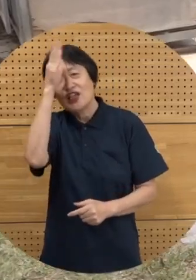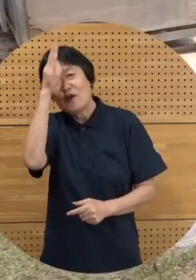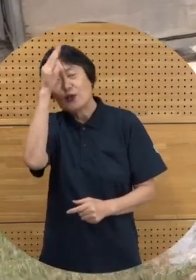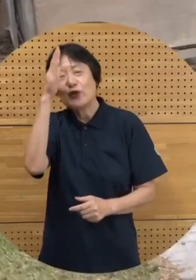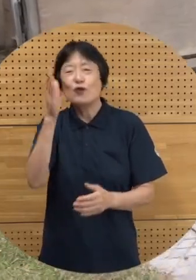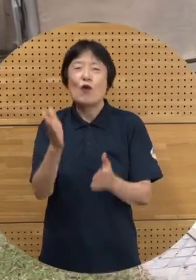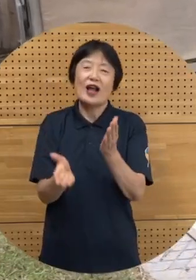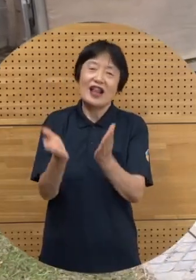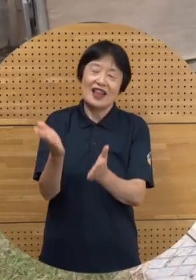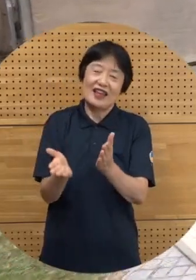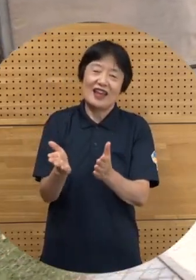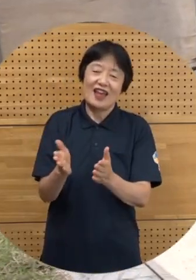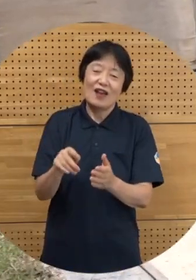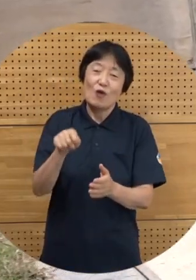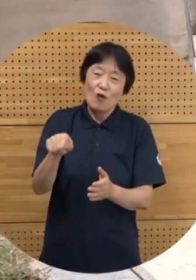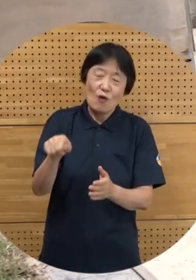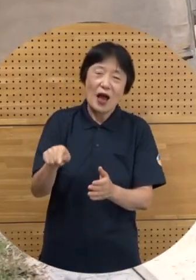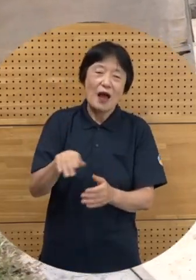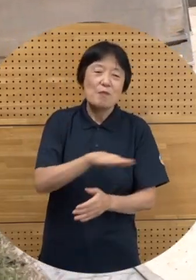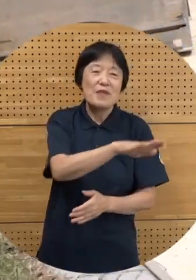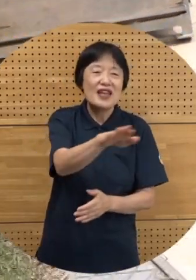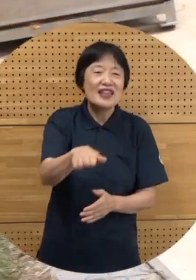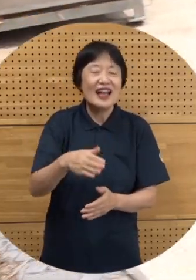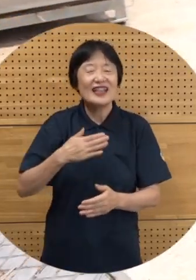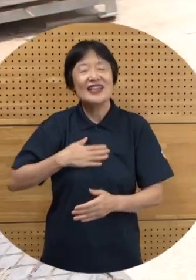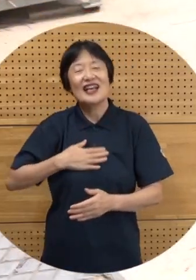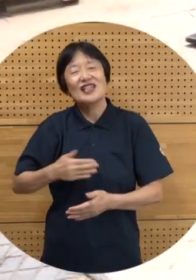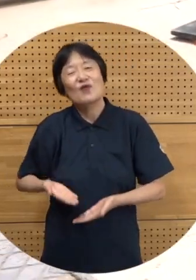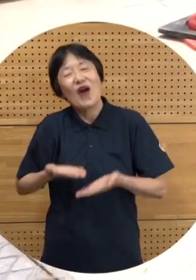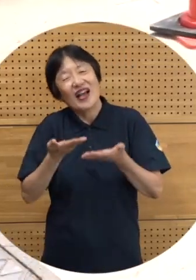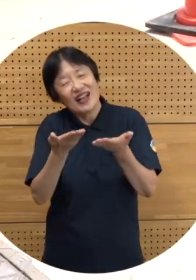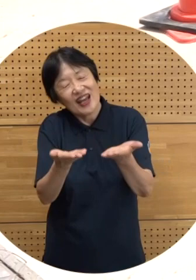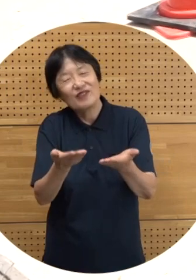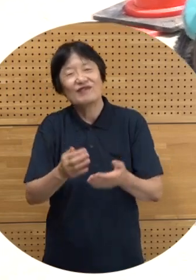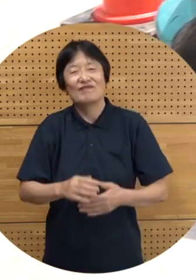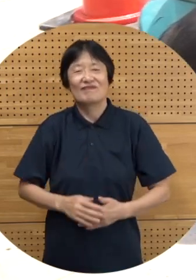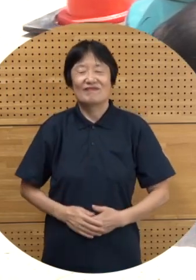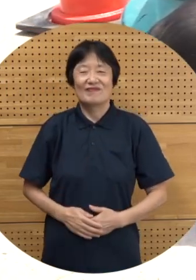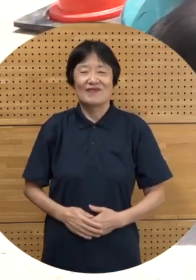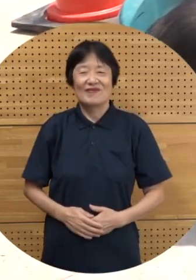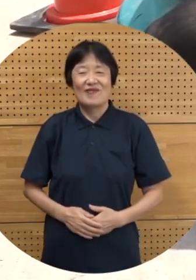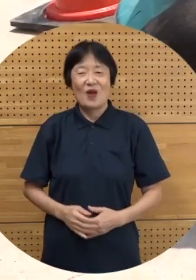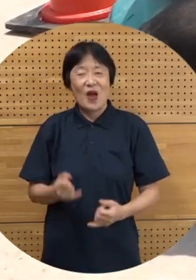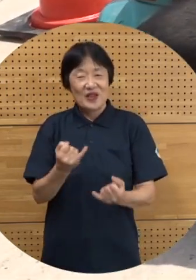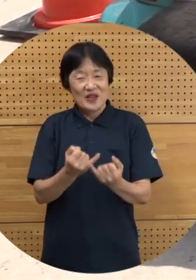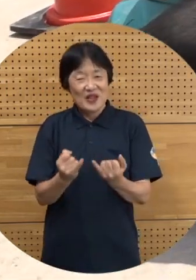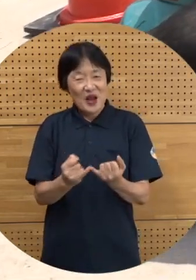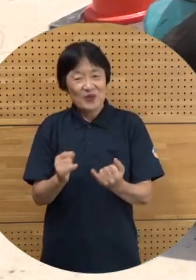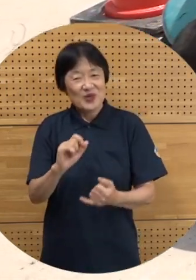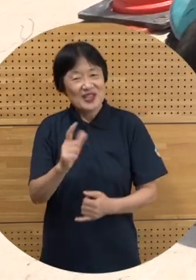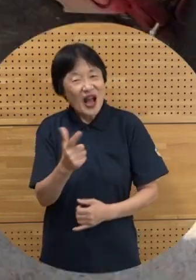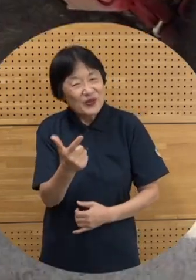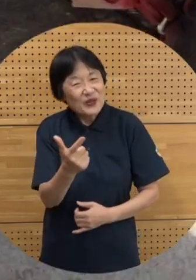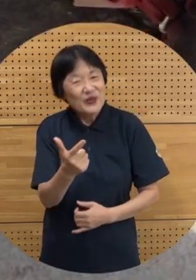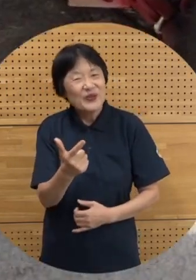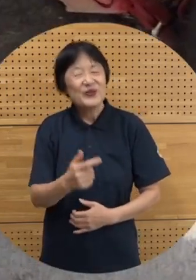動物たちは利用者の癒しの存在です。 すごく似てませんか？